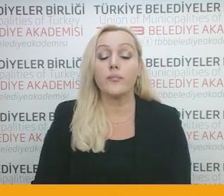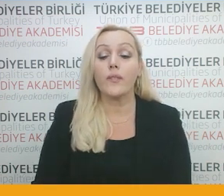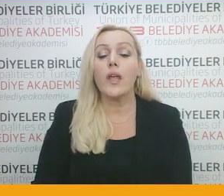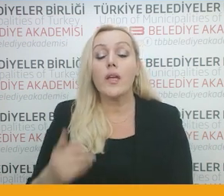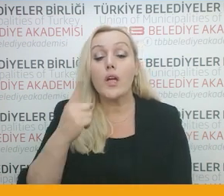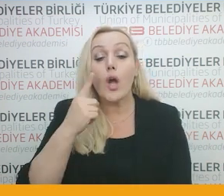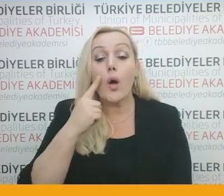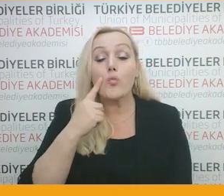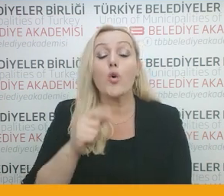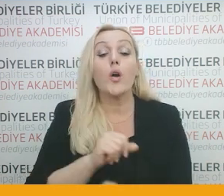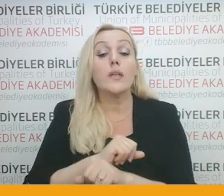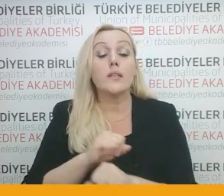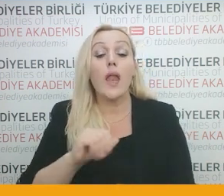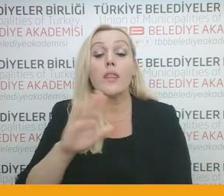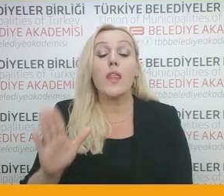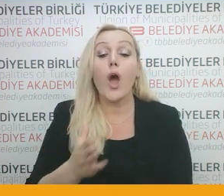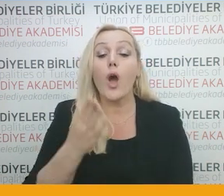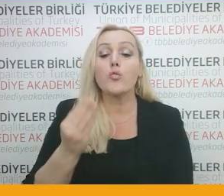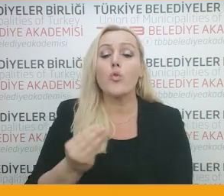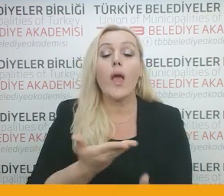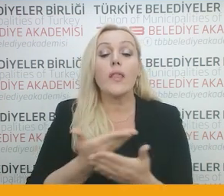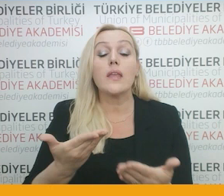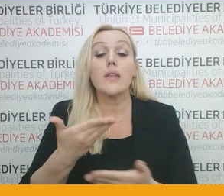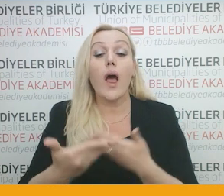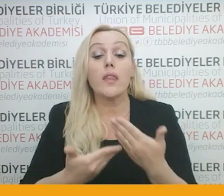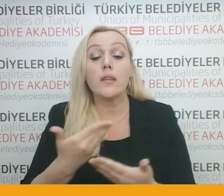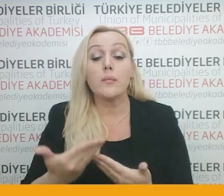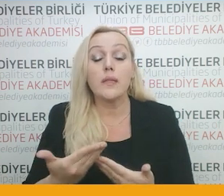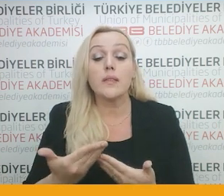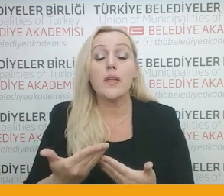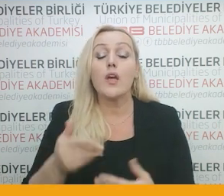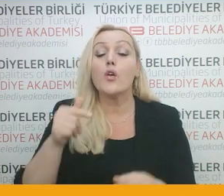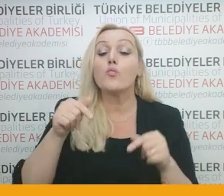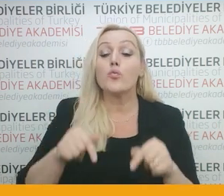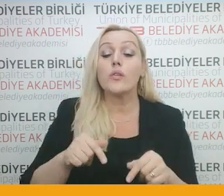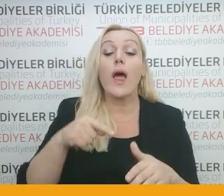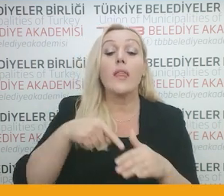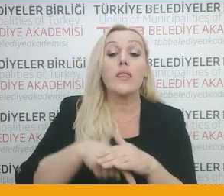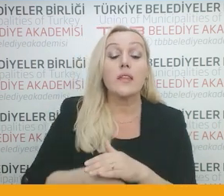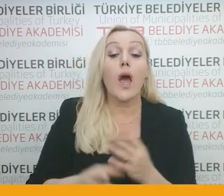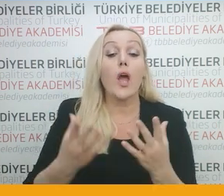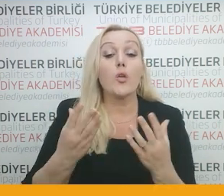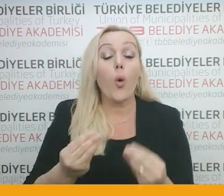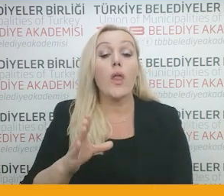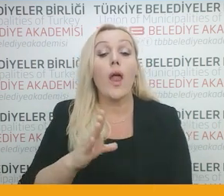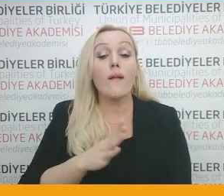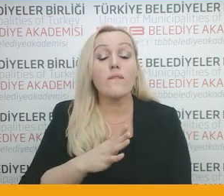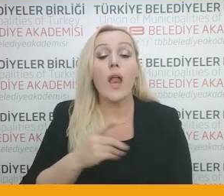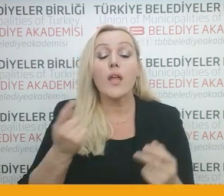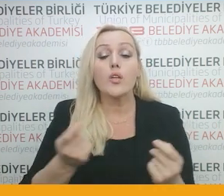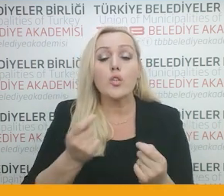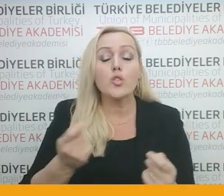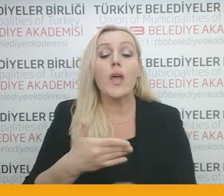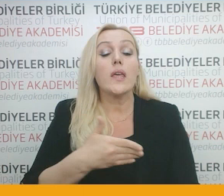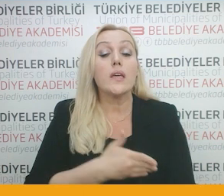Kamu zararı daha çok nasıl tarif ederiz? Burada detaylı bir şekilde var. İş, mal ve hizmet